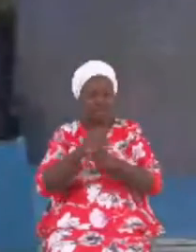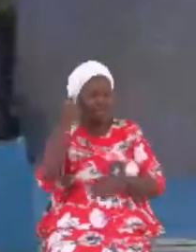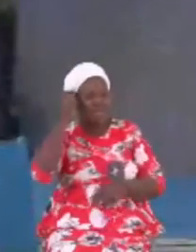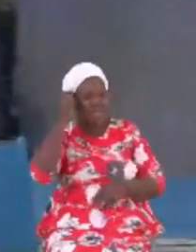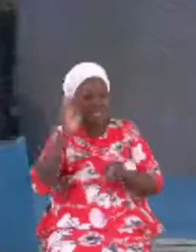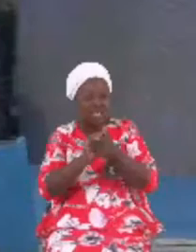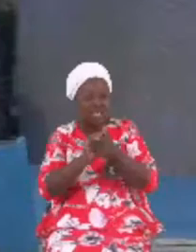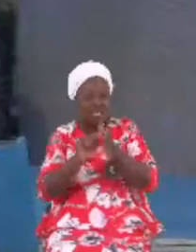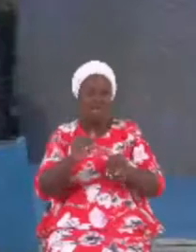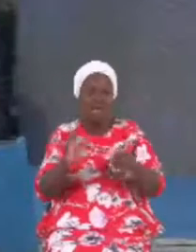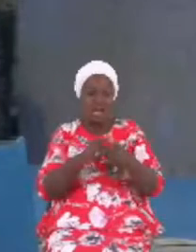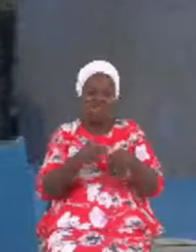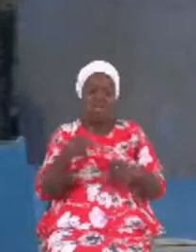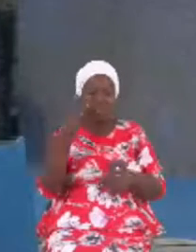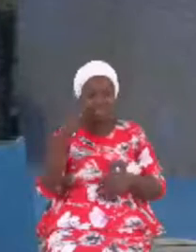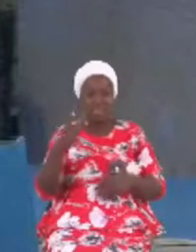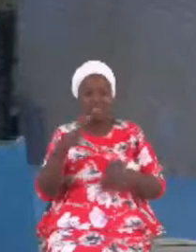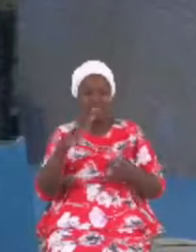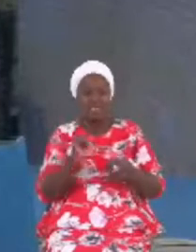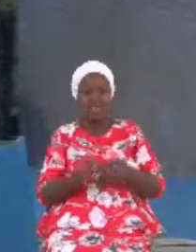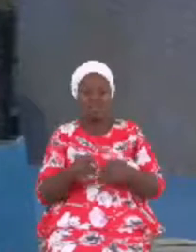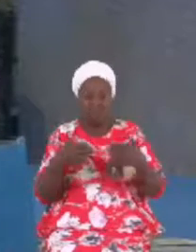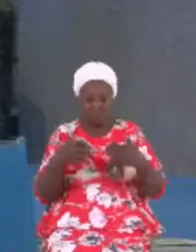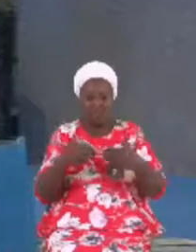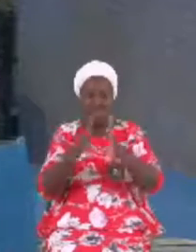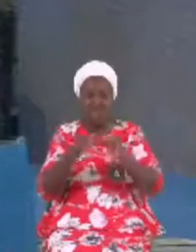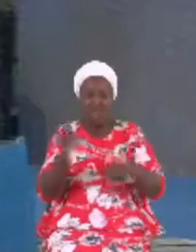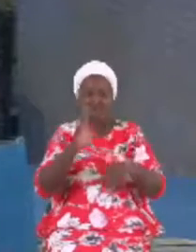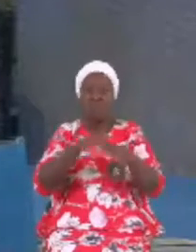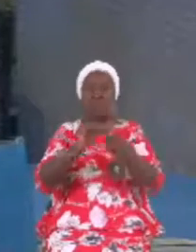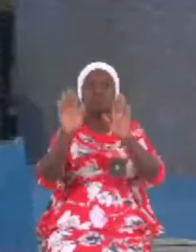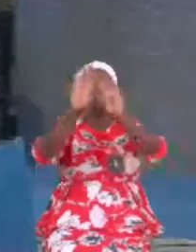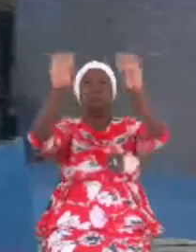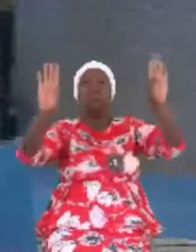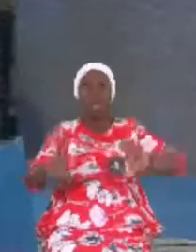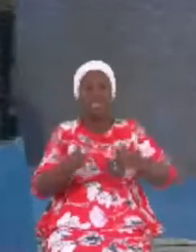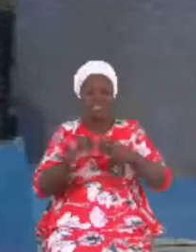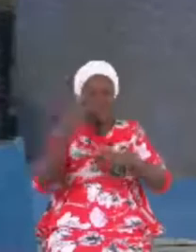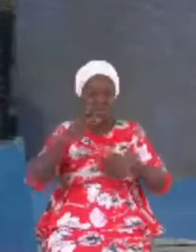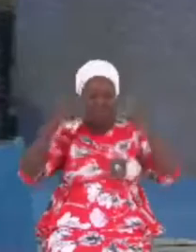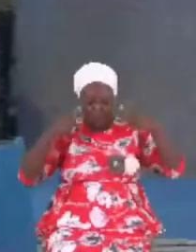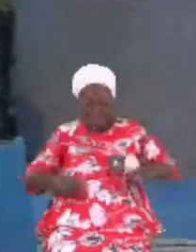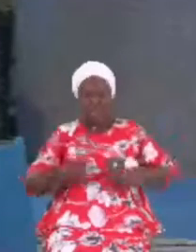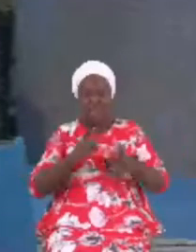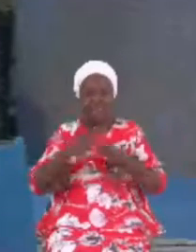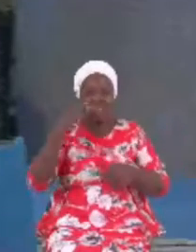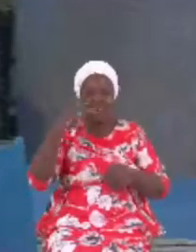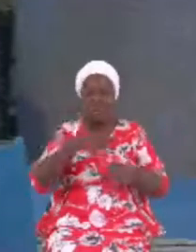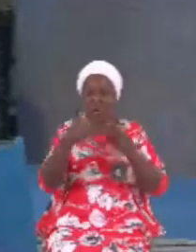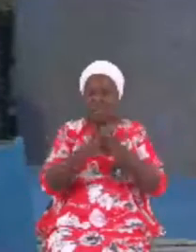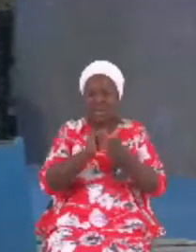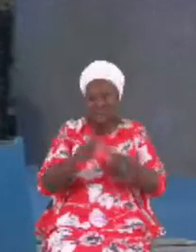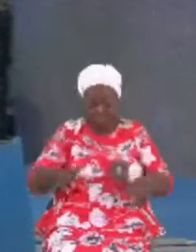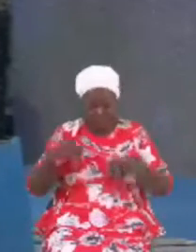leur style de cheveux, ils regardent les héros de football, leur personnalité, leur popularité. Ils regardent ce qu'ils voient, ce